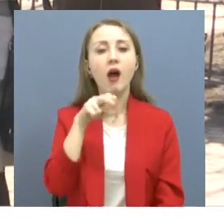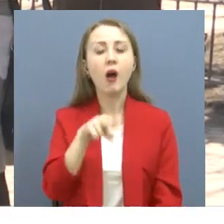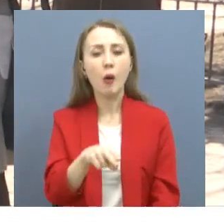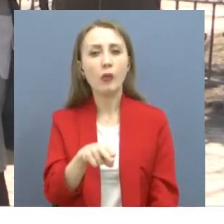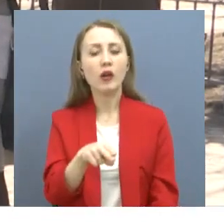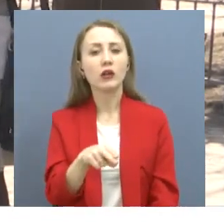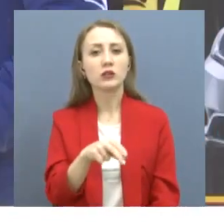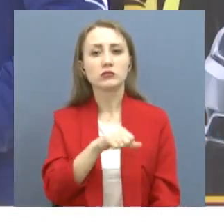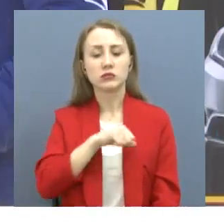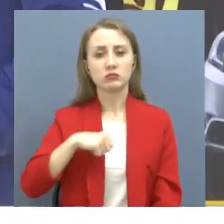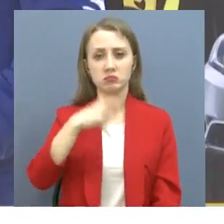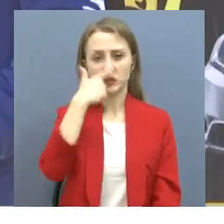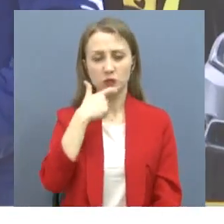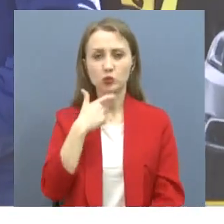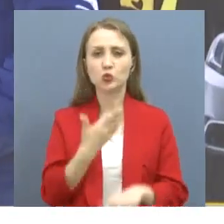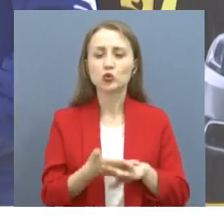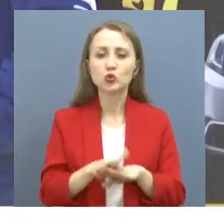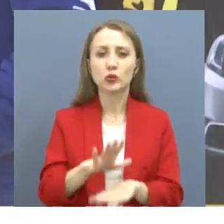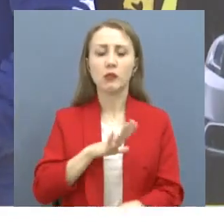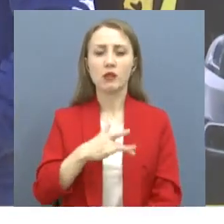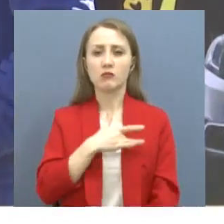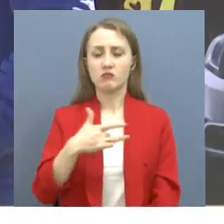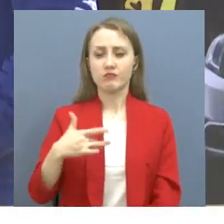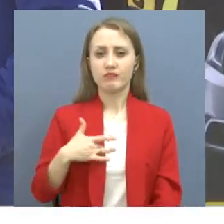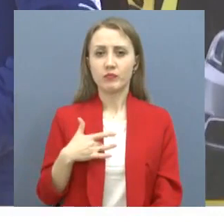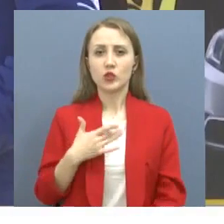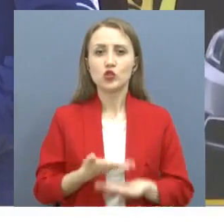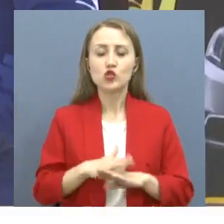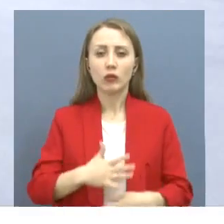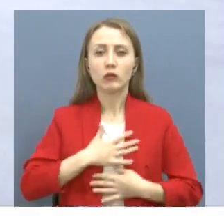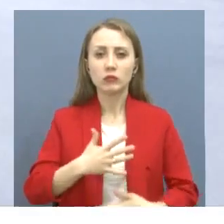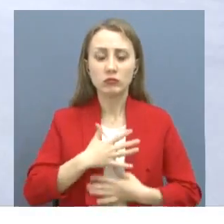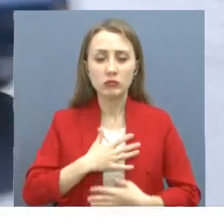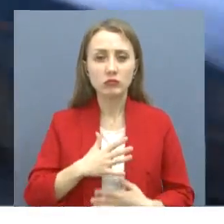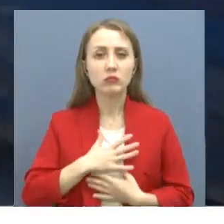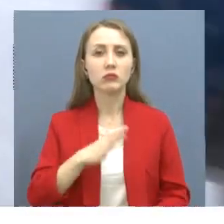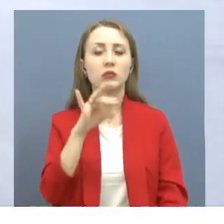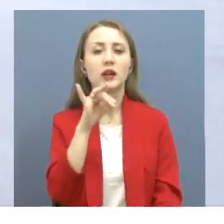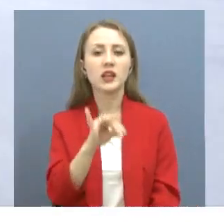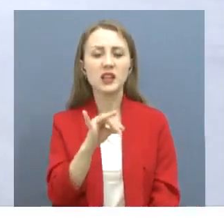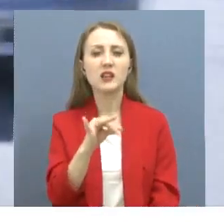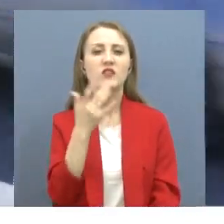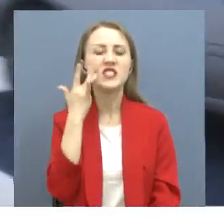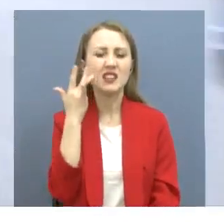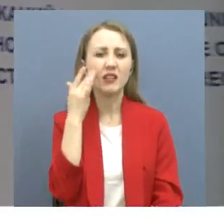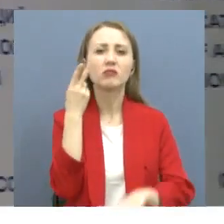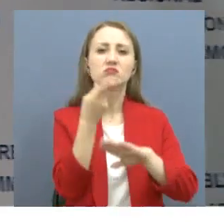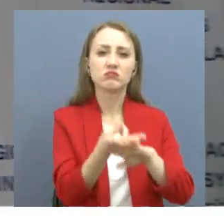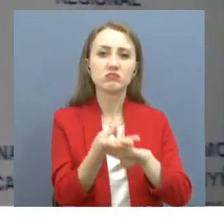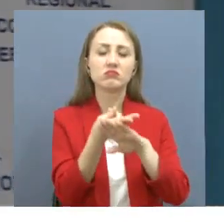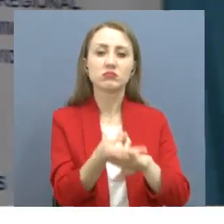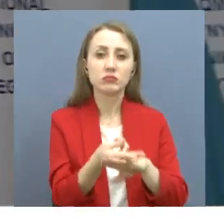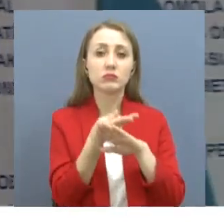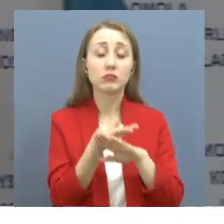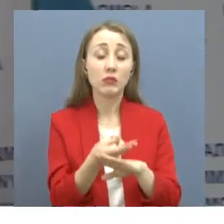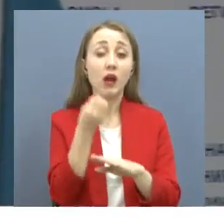ухудшилось. Развивалась сердечно-легочная недостаточность. Его усугубляли полиаргонная патология и постоянное лежачее положение. После